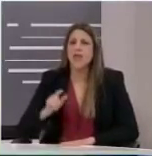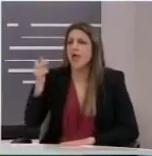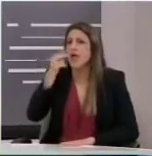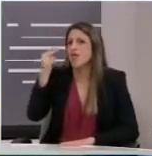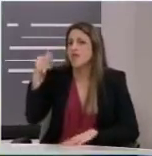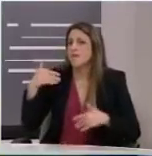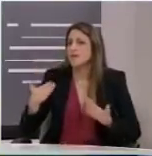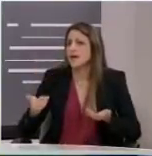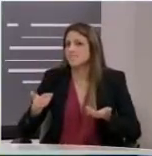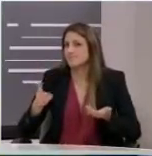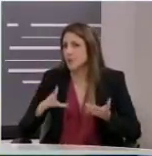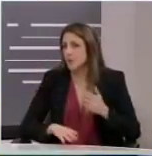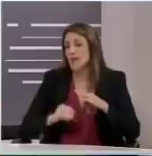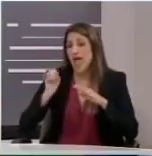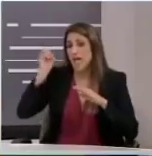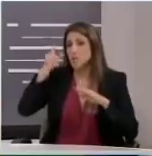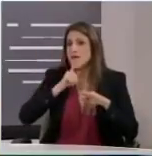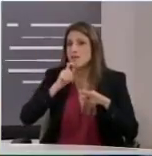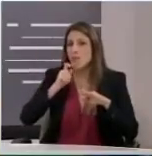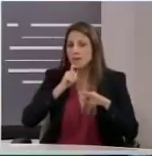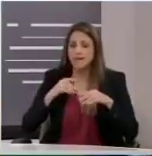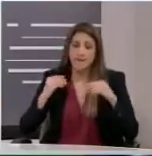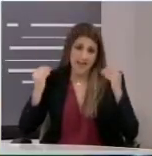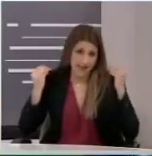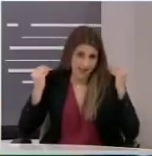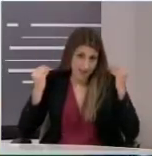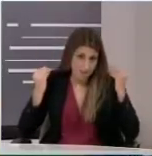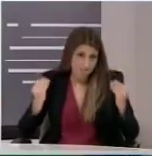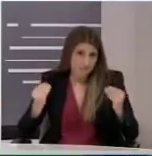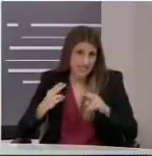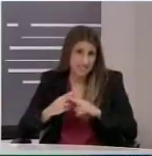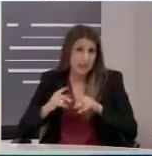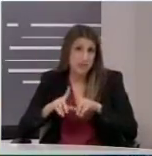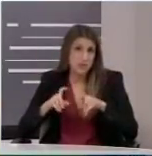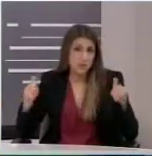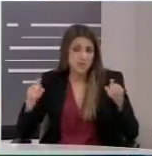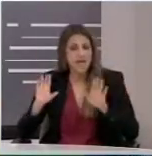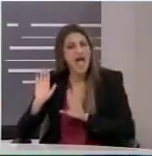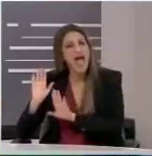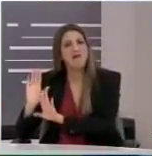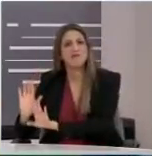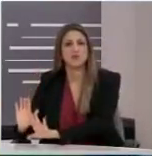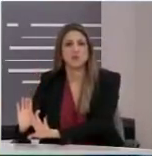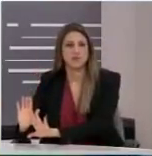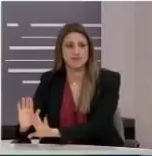Θέματα, κύριε Μητσοτάκη, τα οποία καλό θα ήταν να τα αφήσουμε έξω